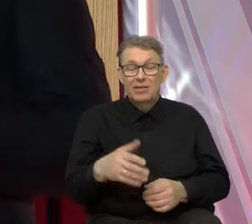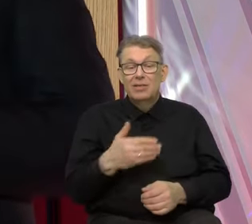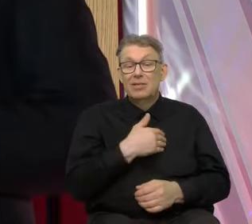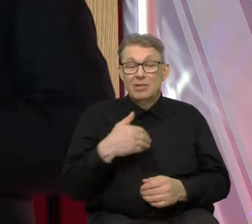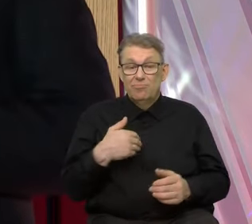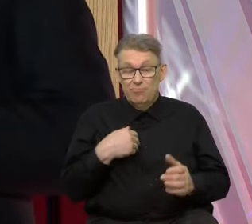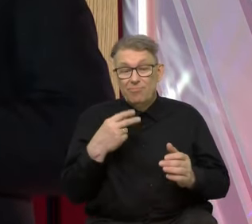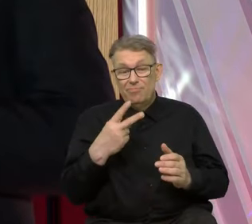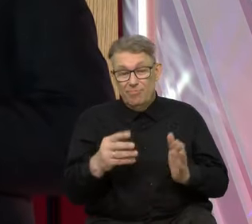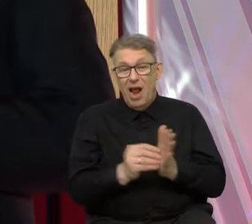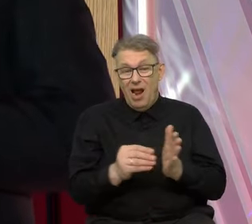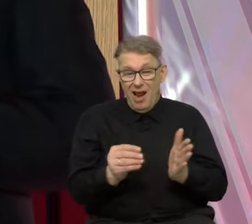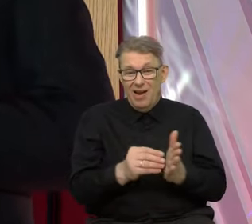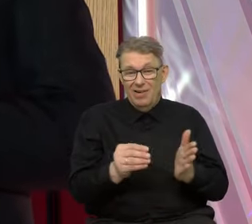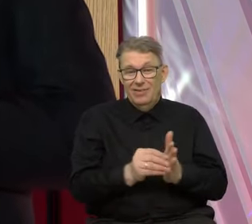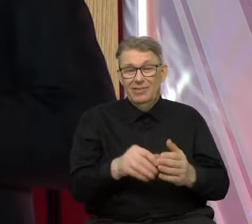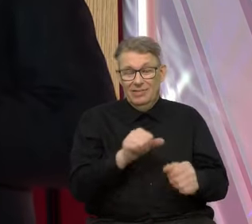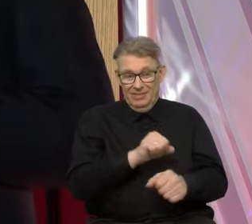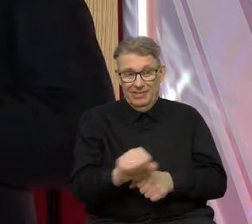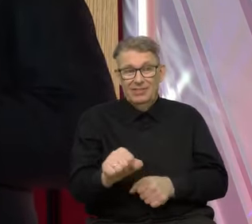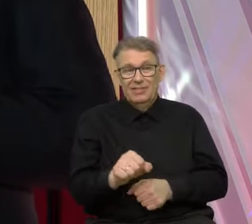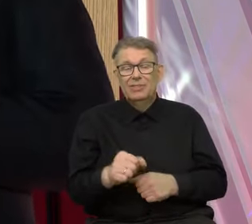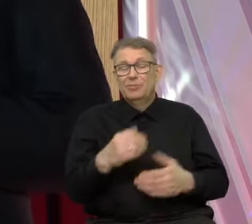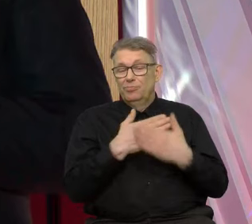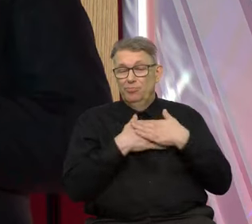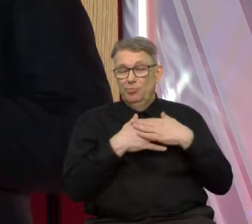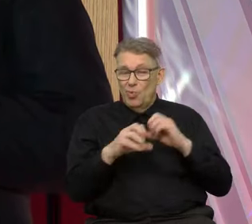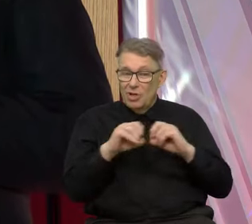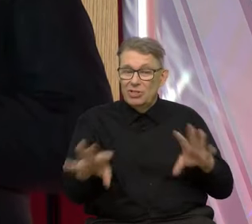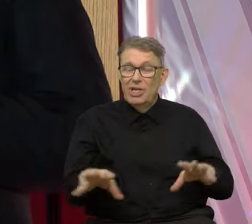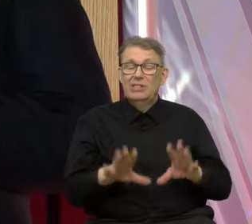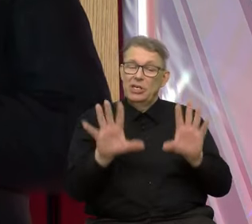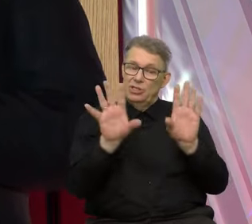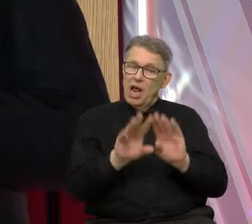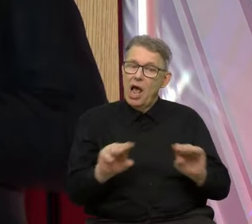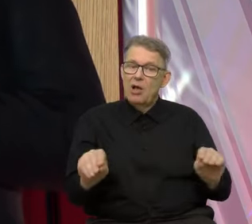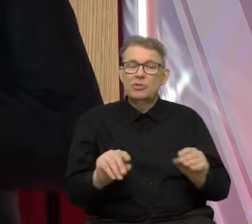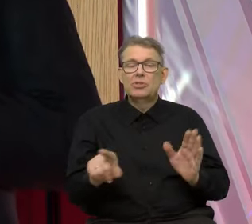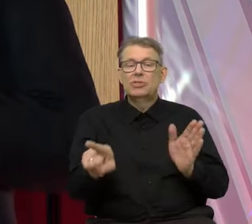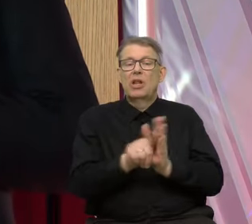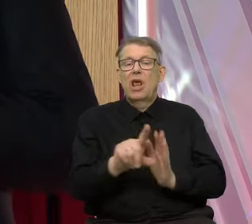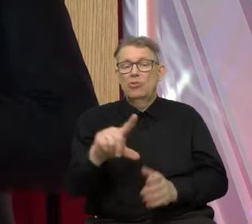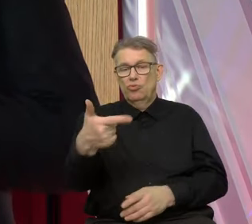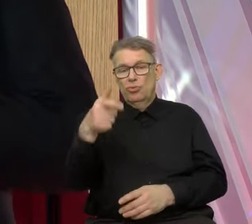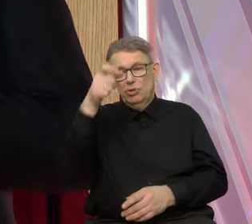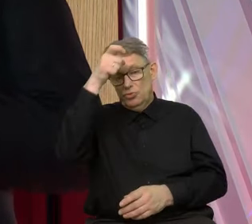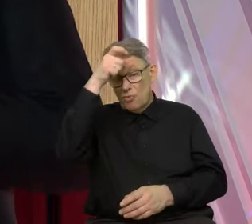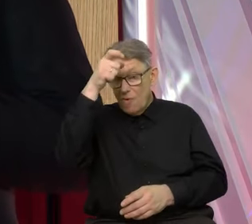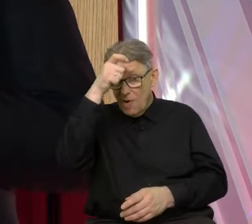praktykujemy miłosierdzie, czyli szacunek do drugiego człowieka?